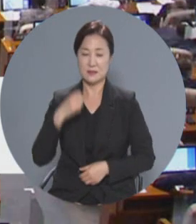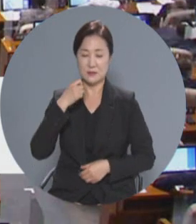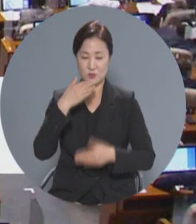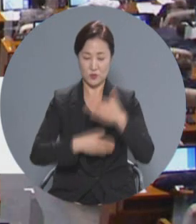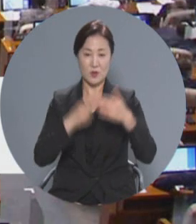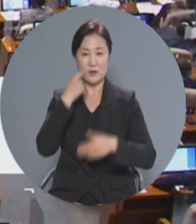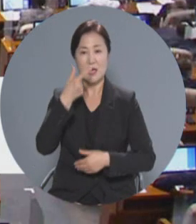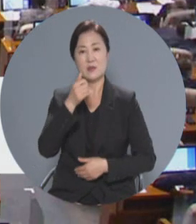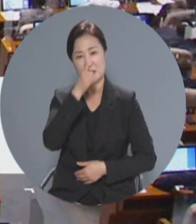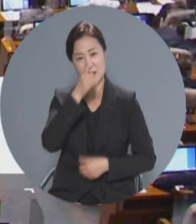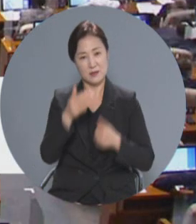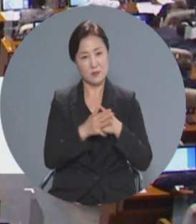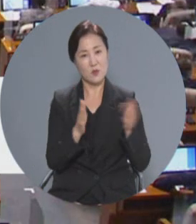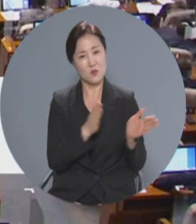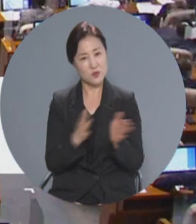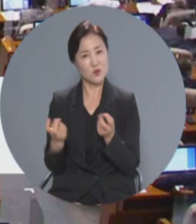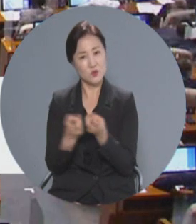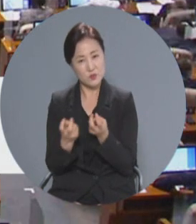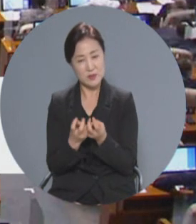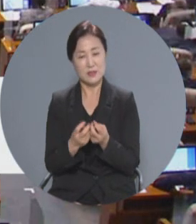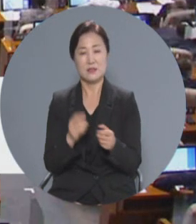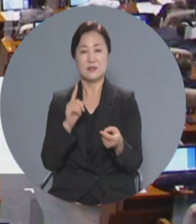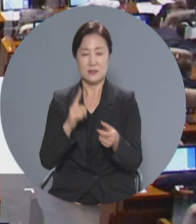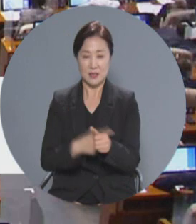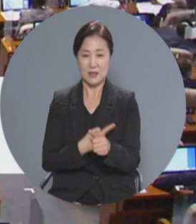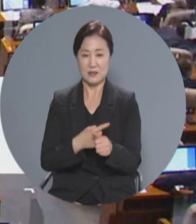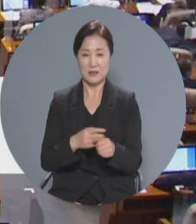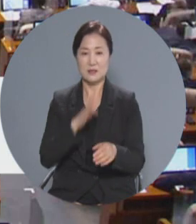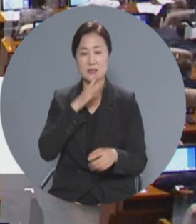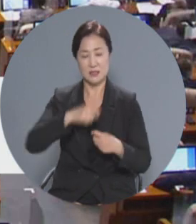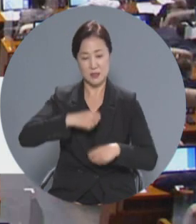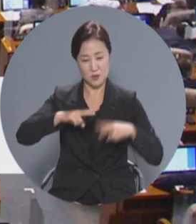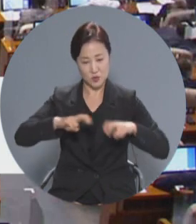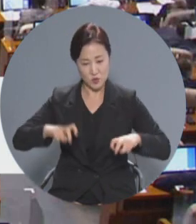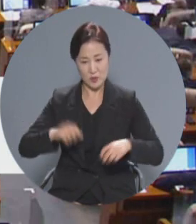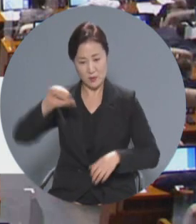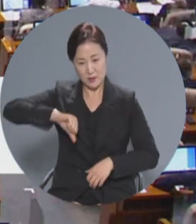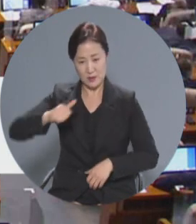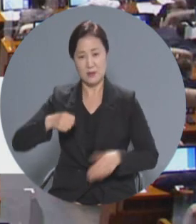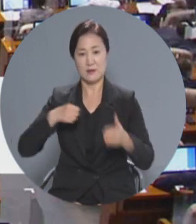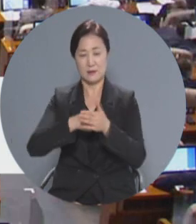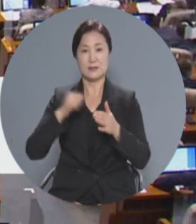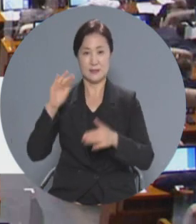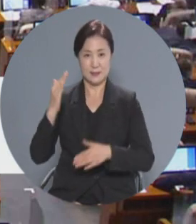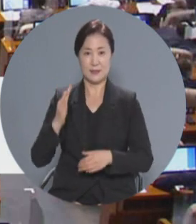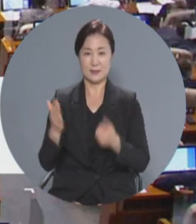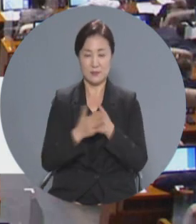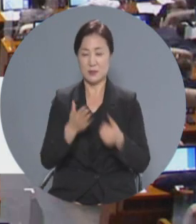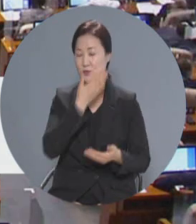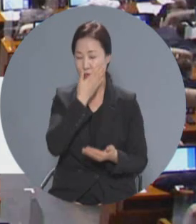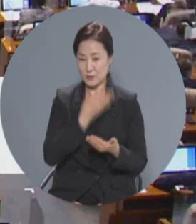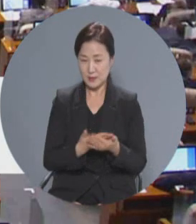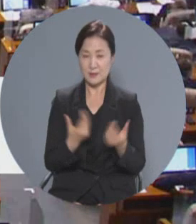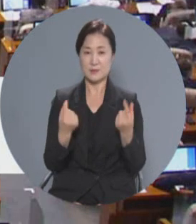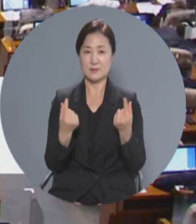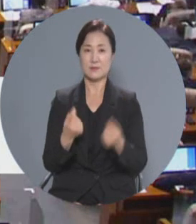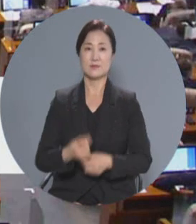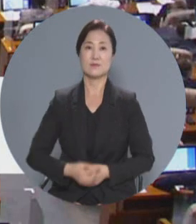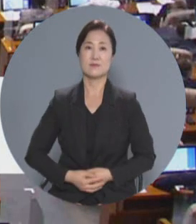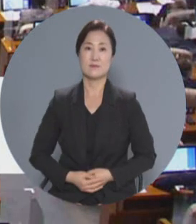6개월을 어떻게 준비하느냐가 진실규명의 성패를 가를 중요한 요인으로 지목되고 있습니다. 문형철